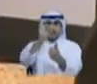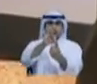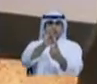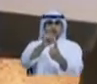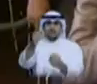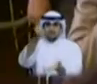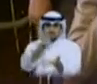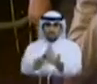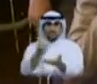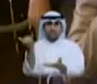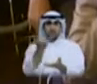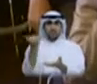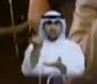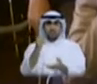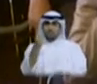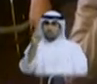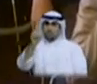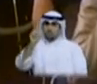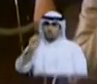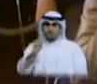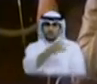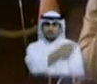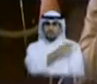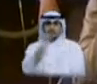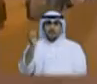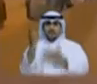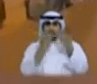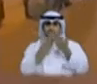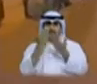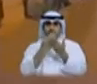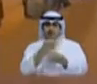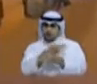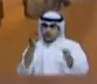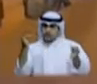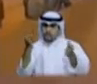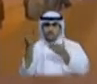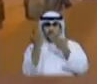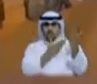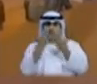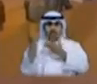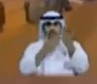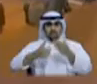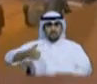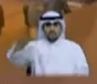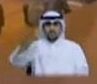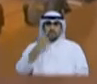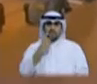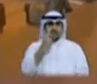لليونسكو المتمثل في ضمان التعليم الجيد والمنصف والشامل مدى الحياة للجميع بحلول